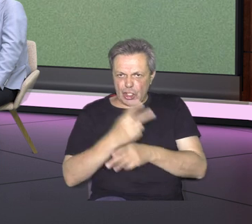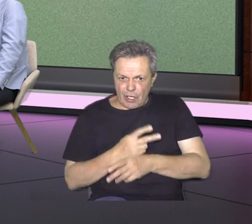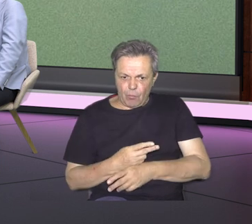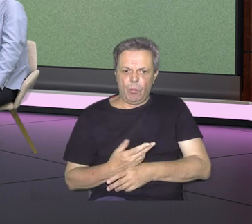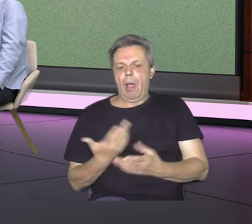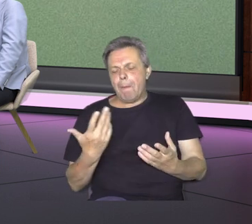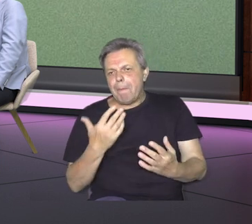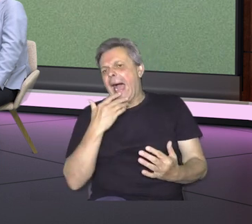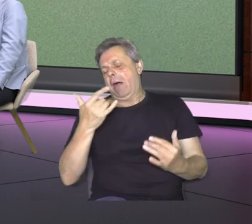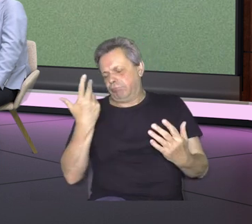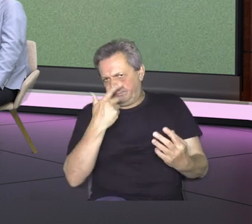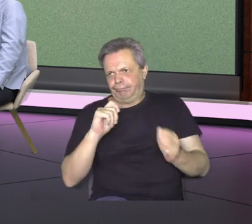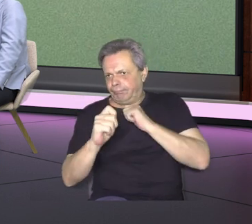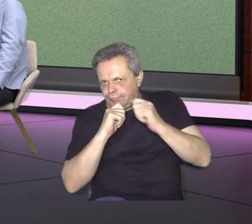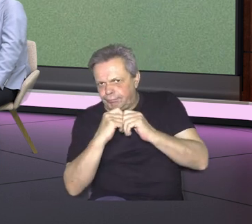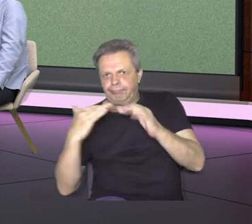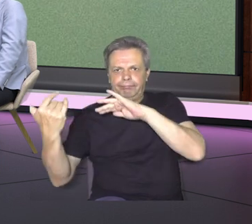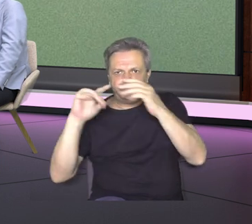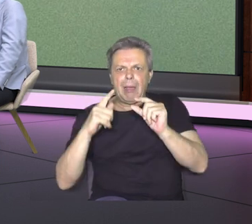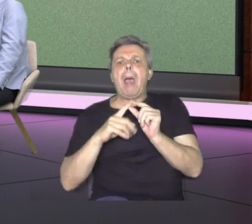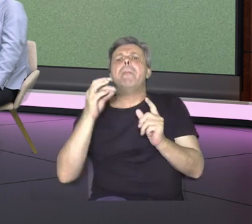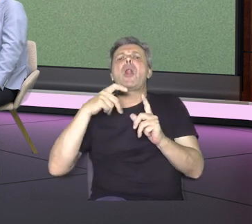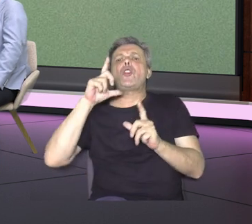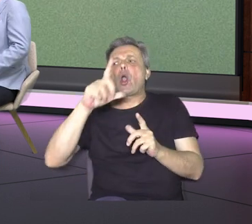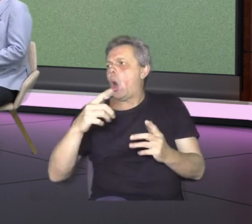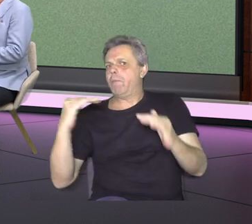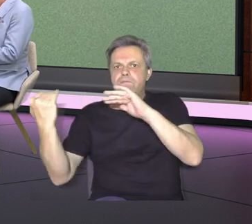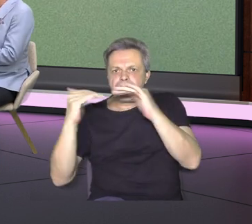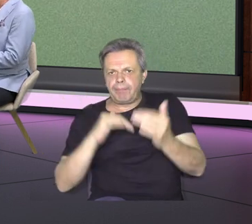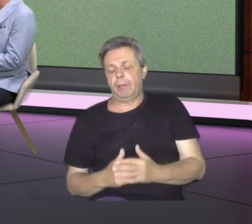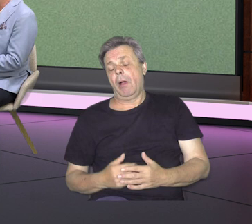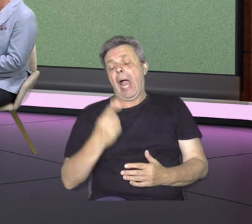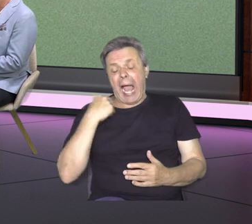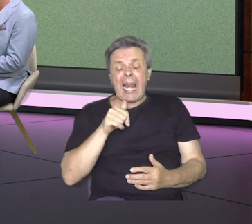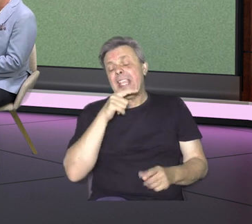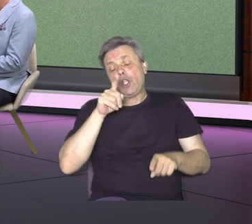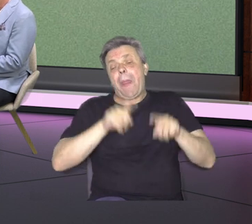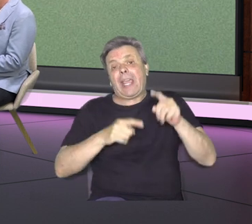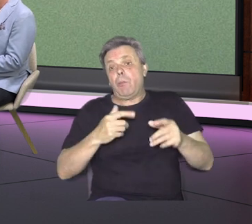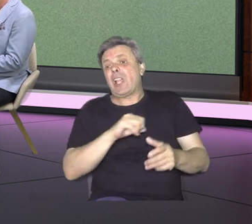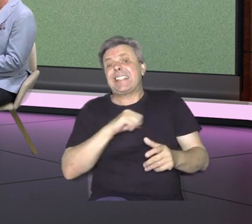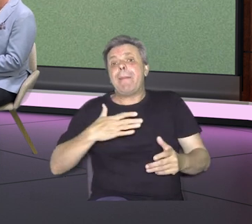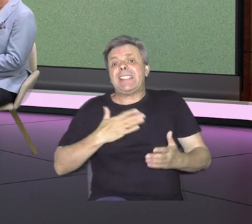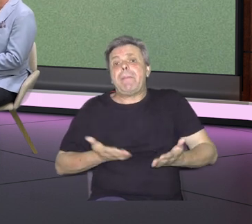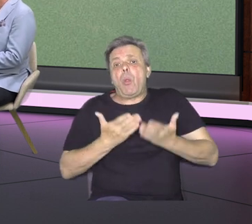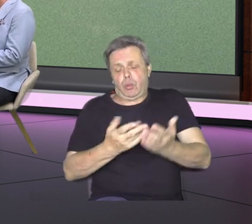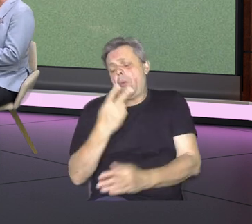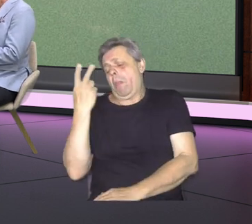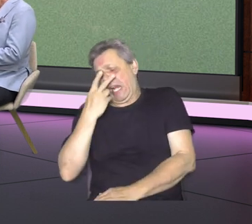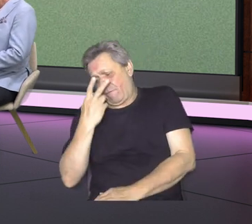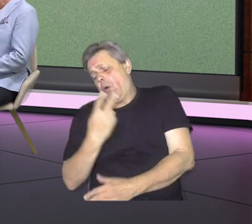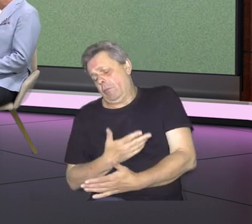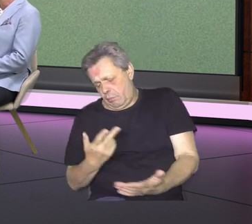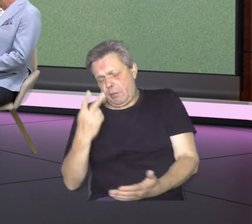bi to bilo, pa se onda usuglašavaju. Pa protokoli usuglašavaju. Ali se nudite isto povremeno, na neki način. Pa i nudi se,